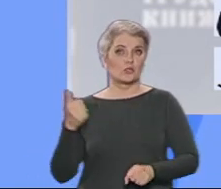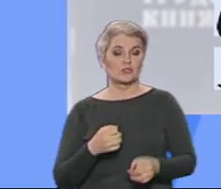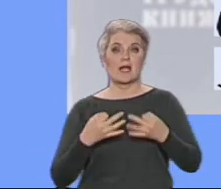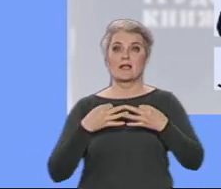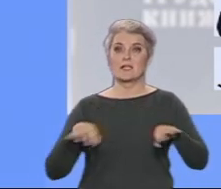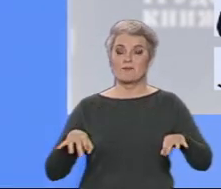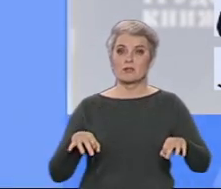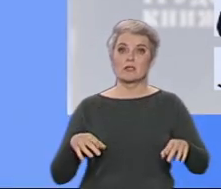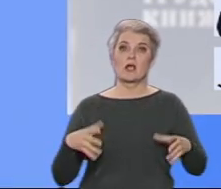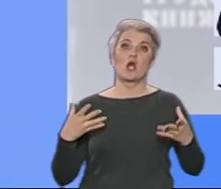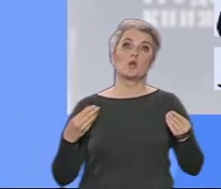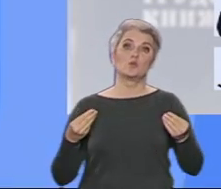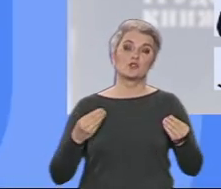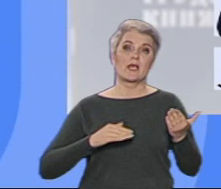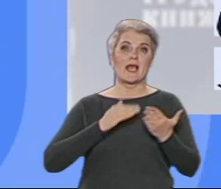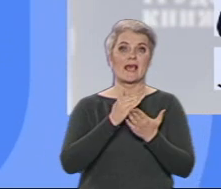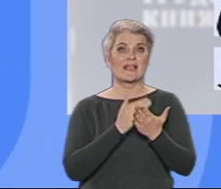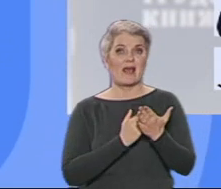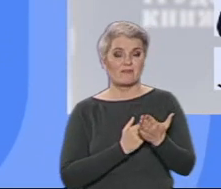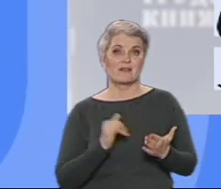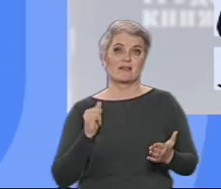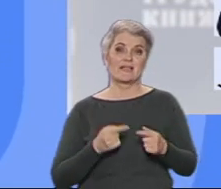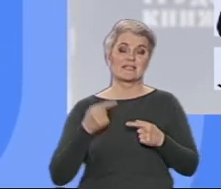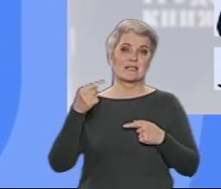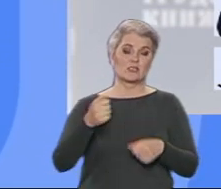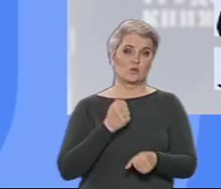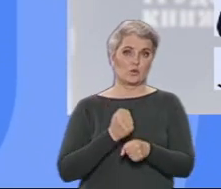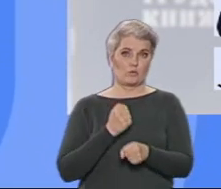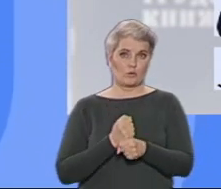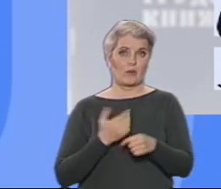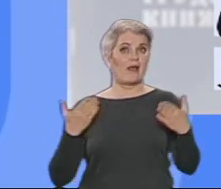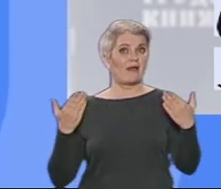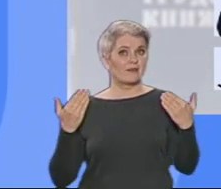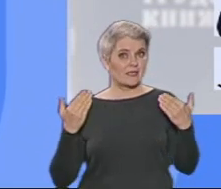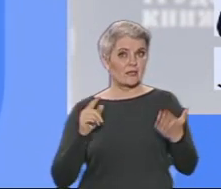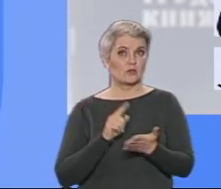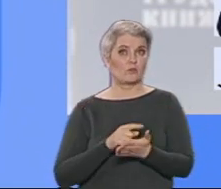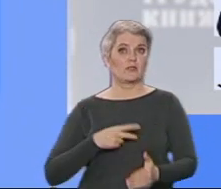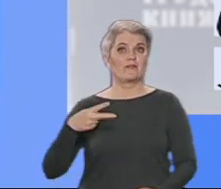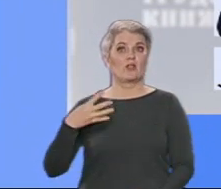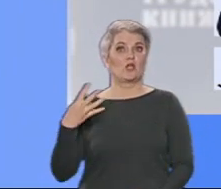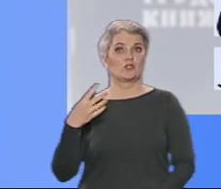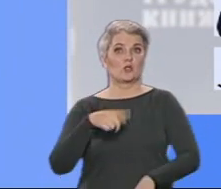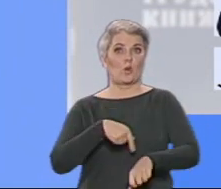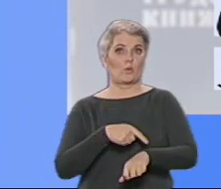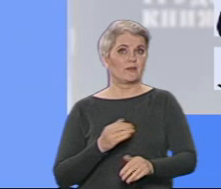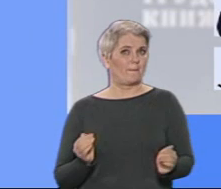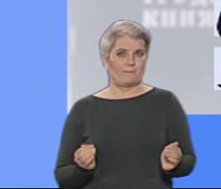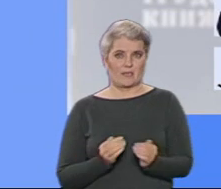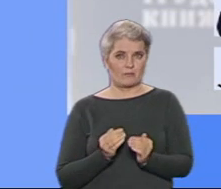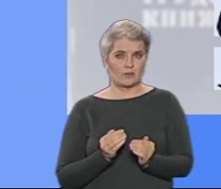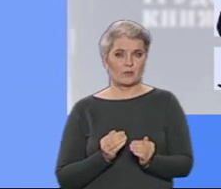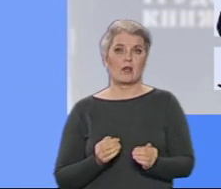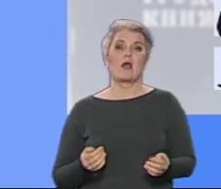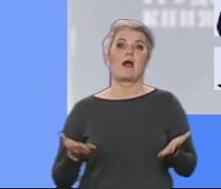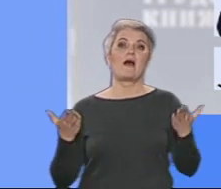і дистанційну роботу. Вихідний же має бути не менше як 24 години, оплачувана відпустка залишиться, це щонайменше